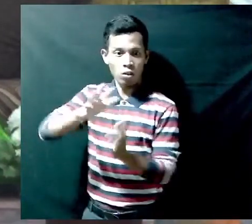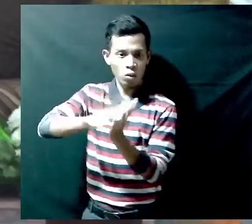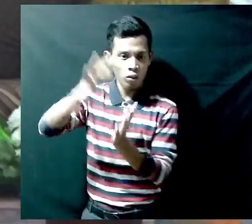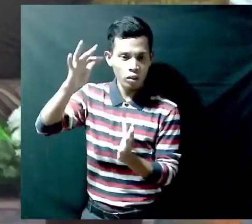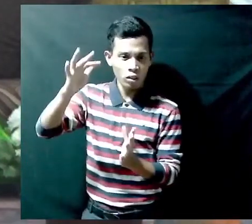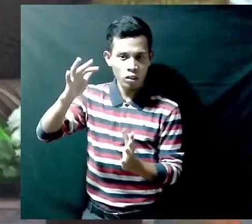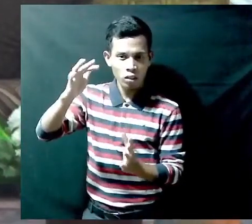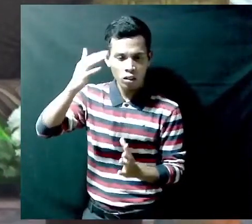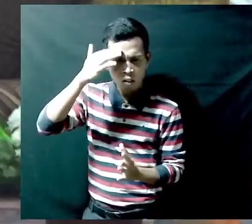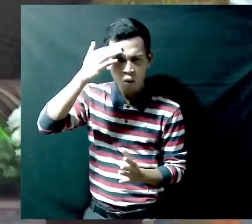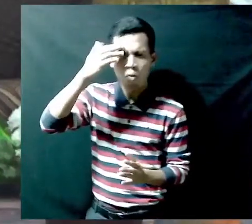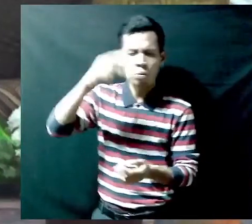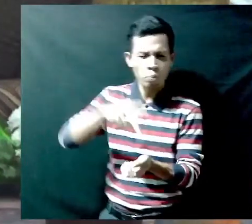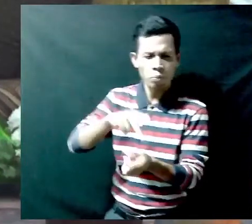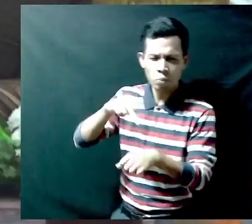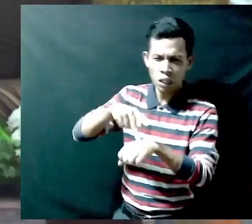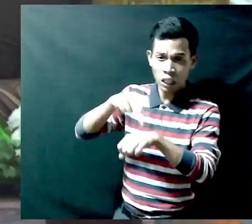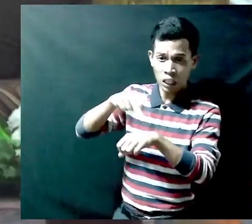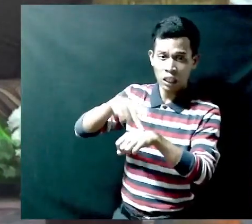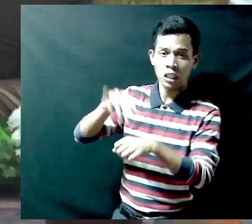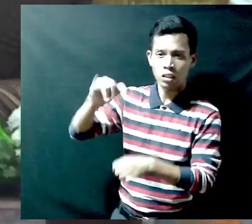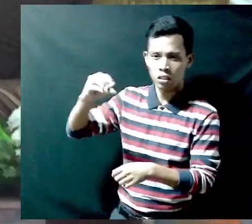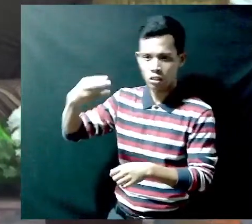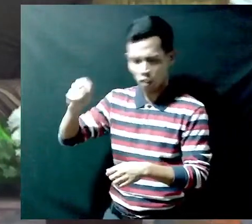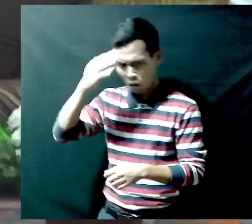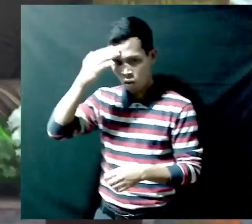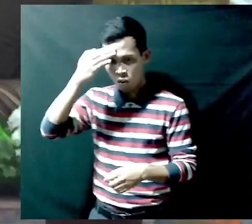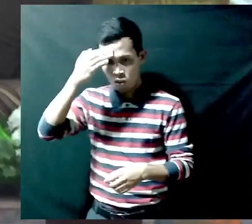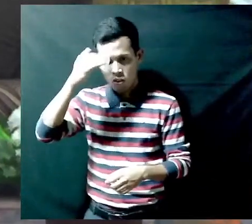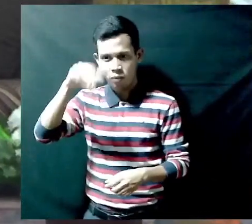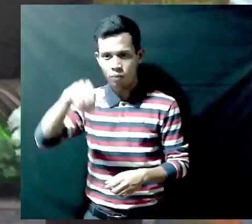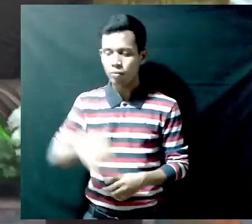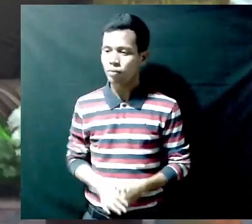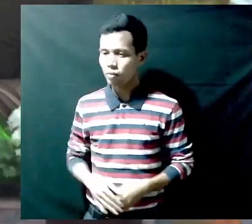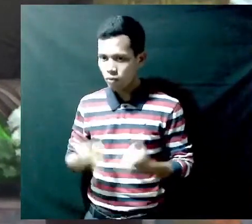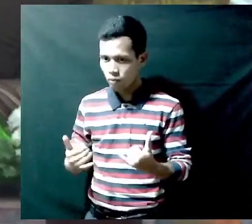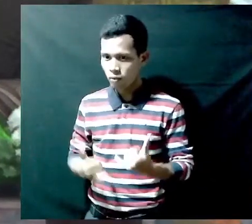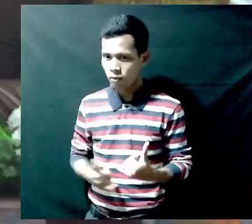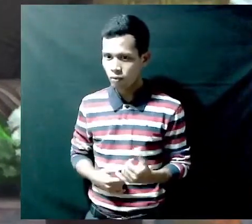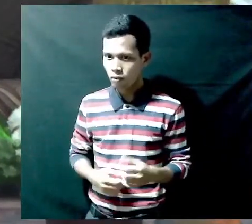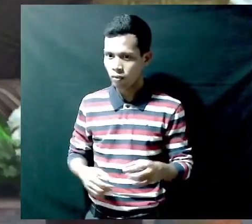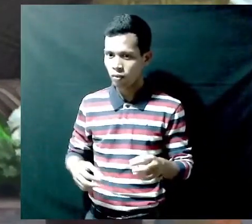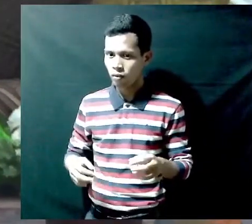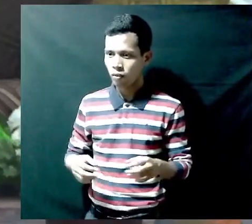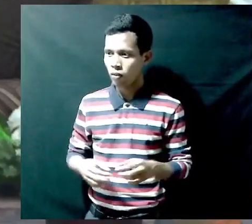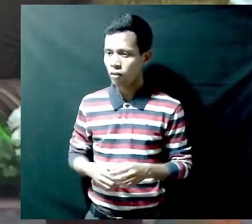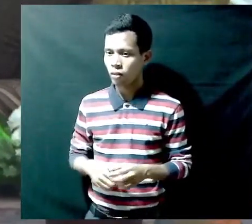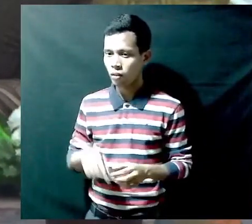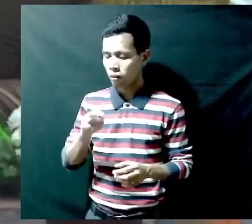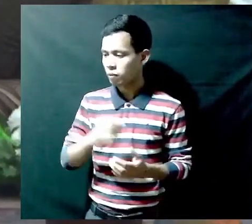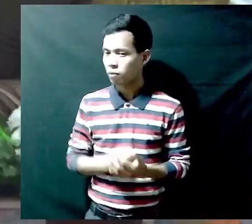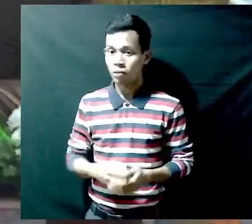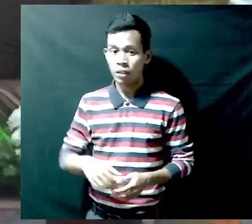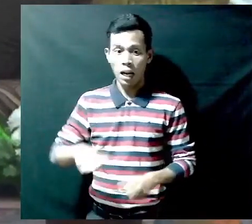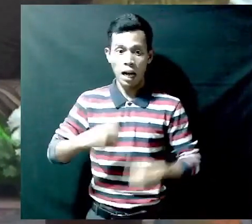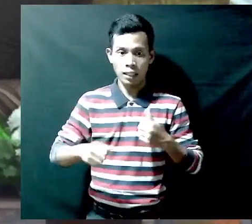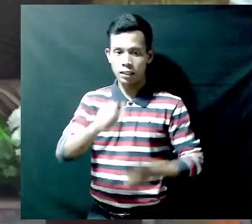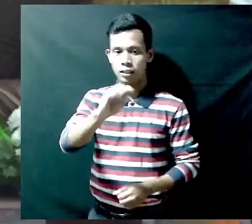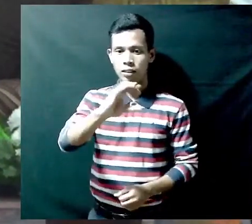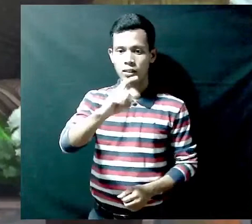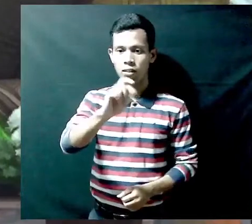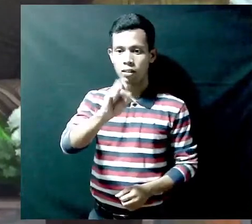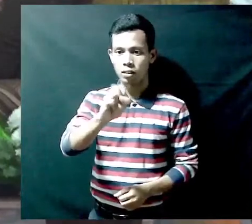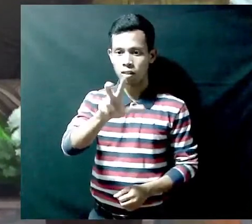Alam na alam ni Peter and John yan eh. Tapusin ko rito, tapos bigay ko yung dalawang point ha. Naalala niyo sa Acts chapter 3,